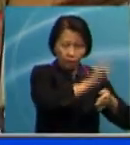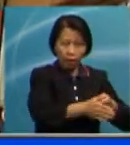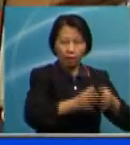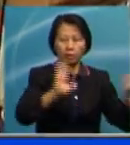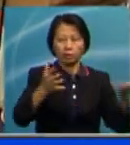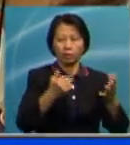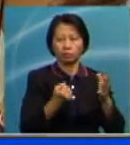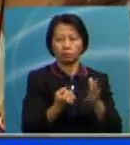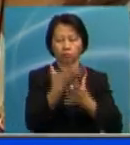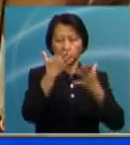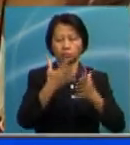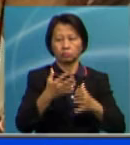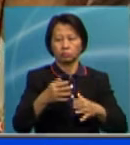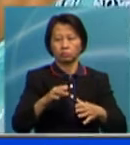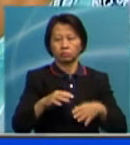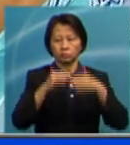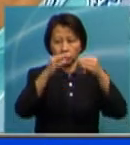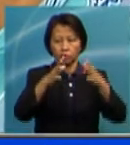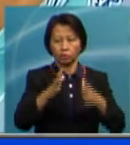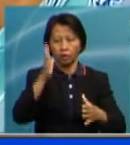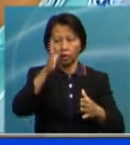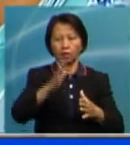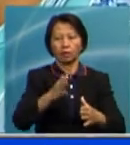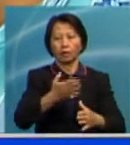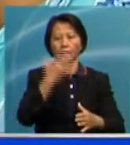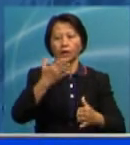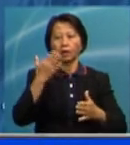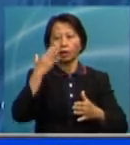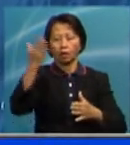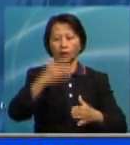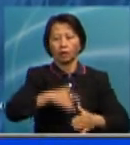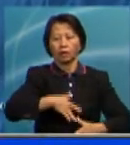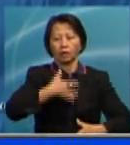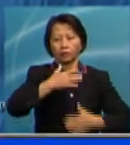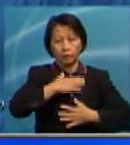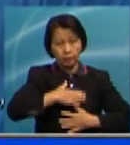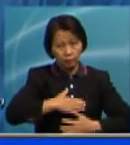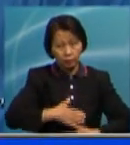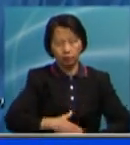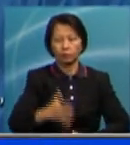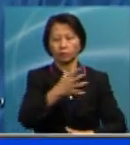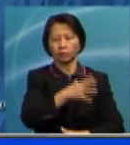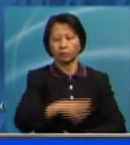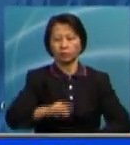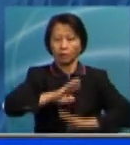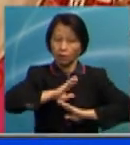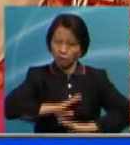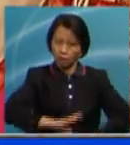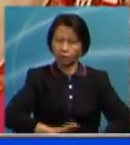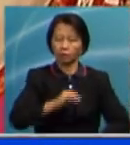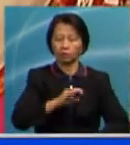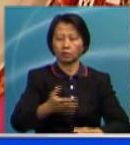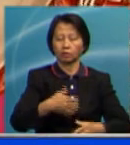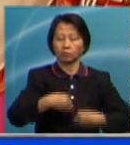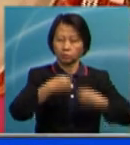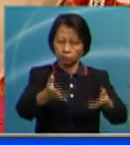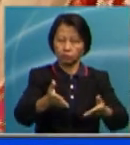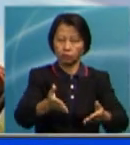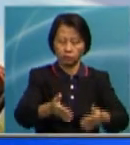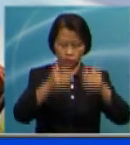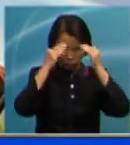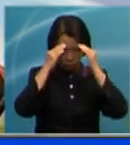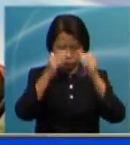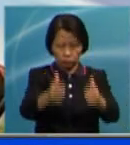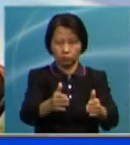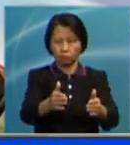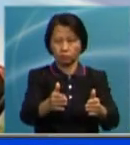umumkan saya terperinci guru-guru akan rasa leg dan harapnya akan terus memberikan tumpuan